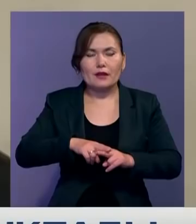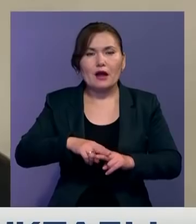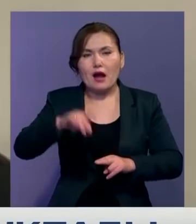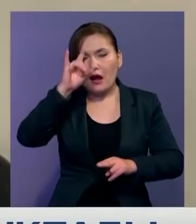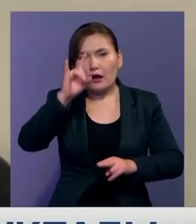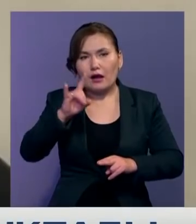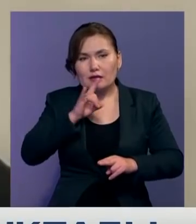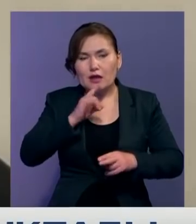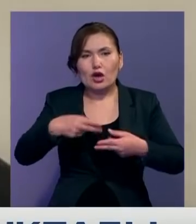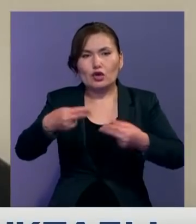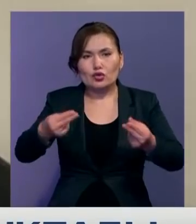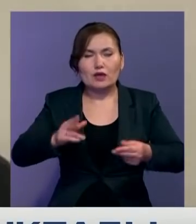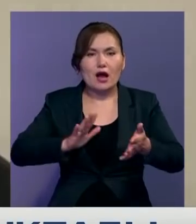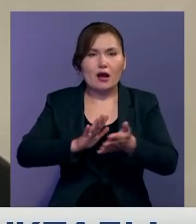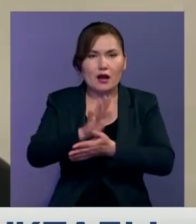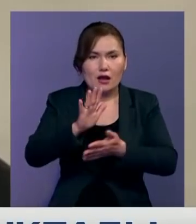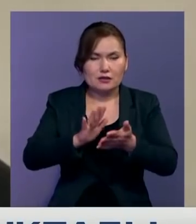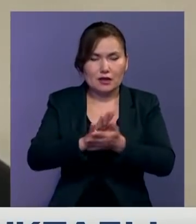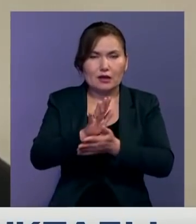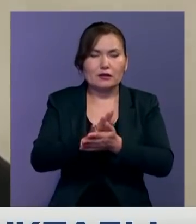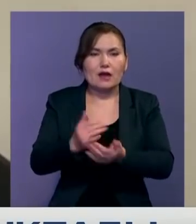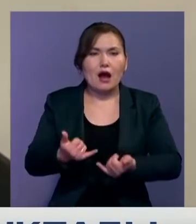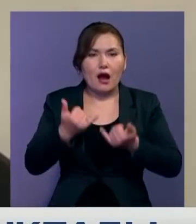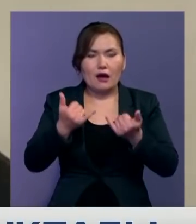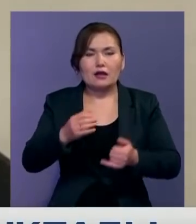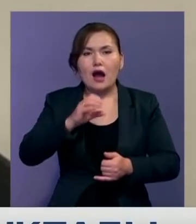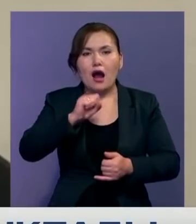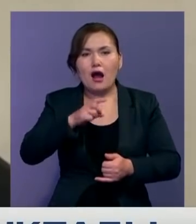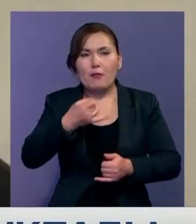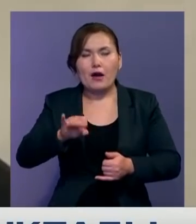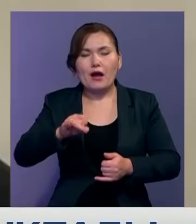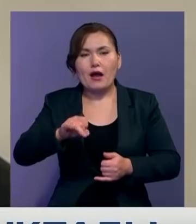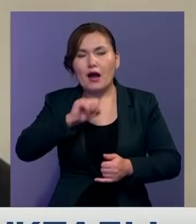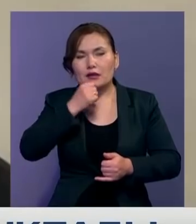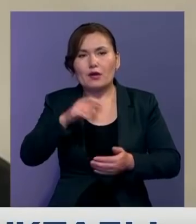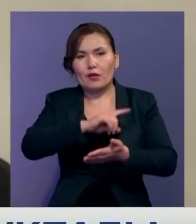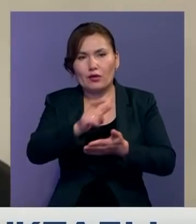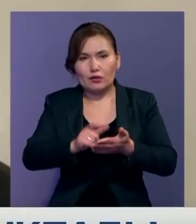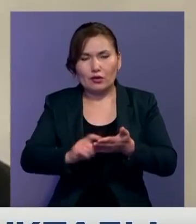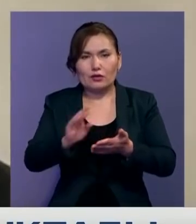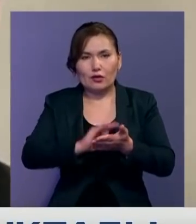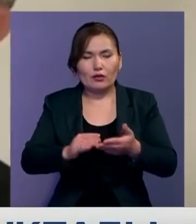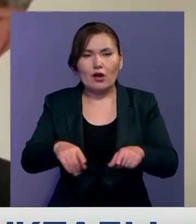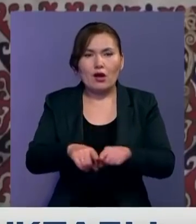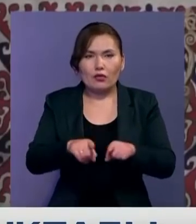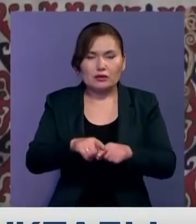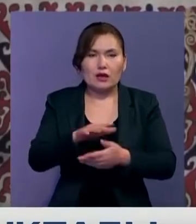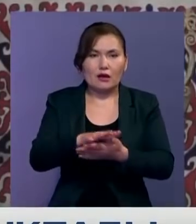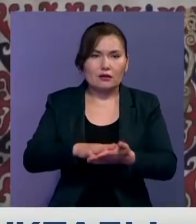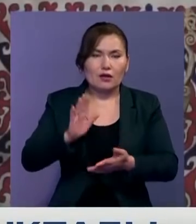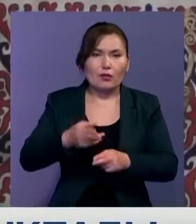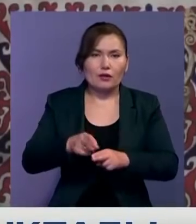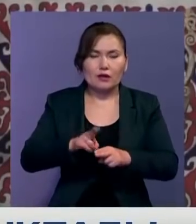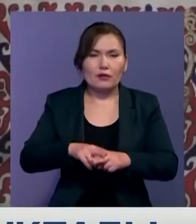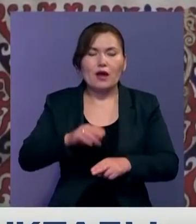журналымыздың кезектегі санын Абай атамызға арнадық. Осындай жарқын жүздесулер жалғасын табады деп сенеміз. Анадолы